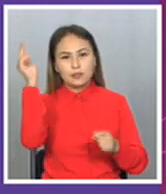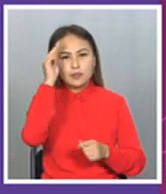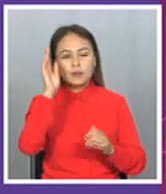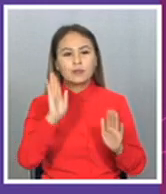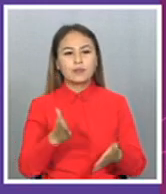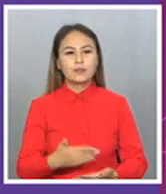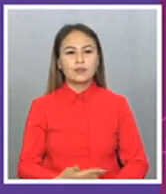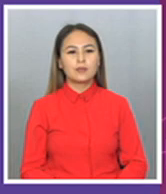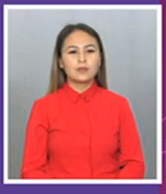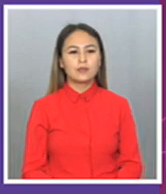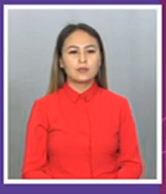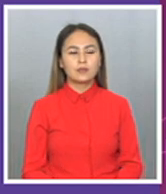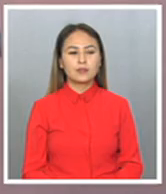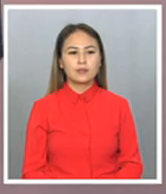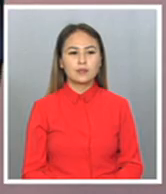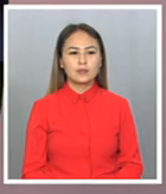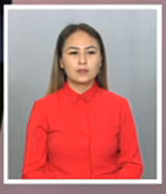құрастырып, үйренесіңдер.